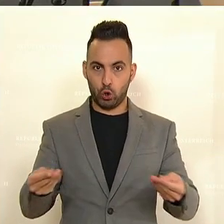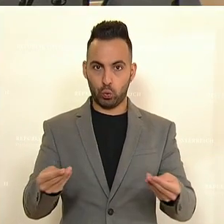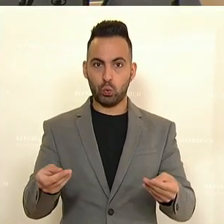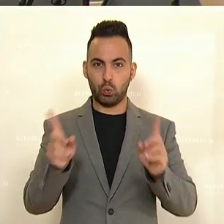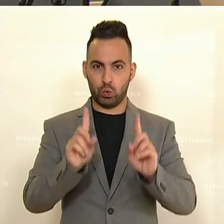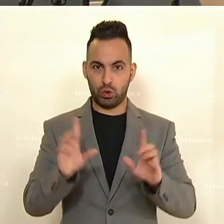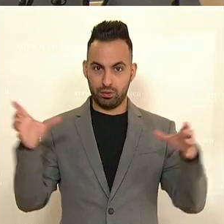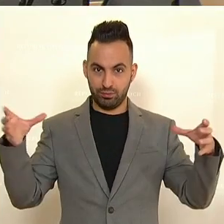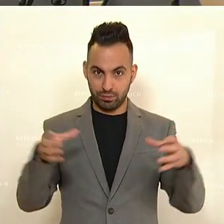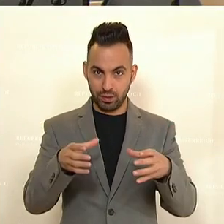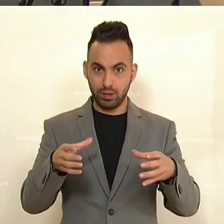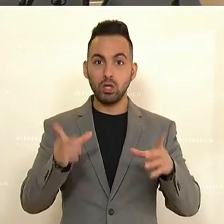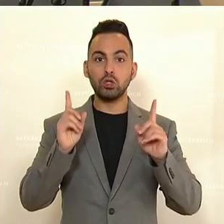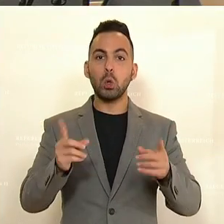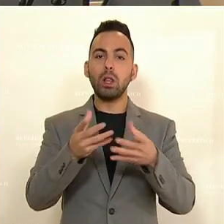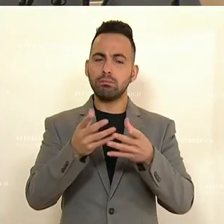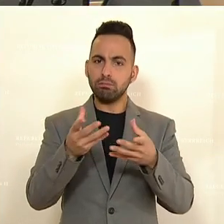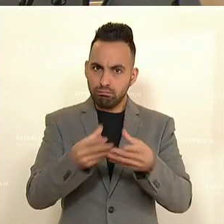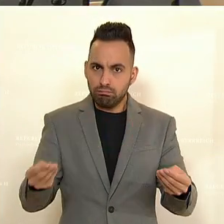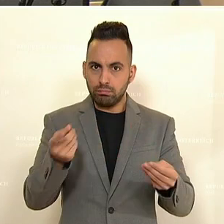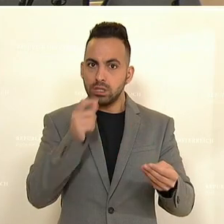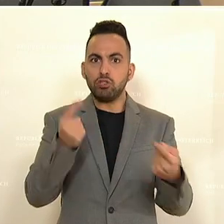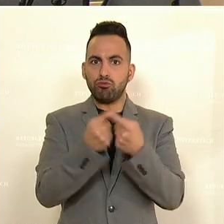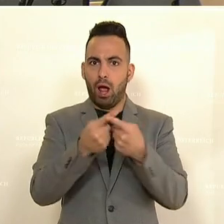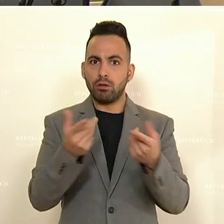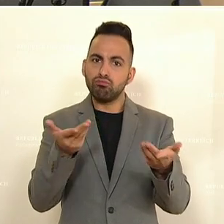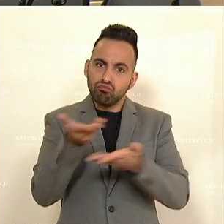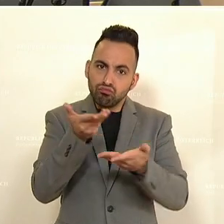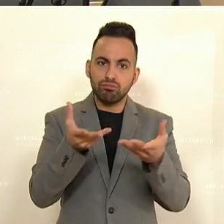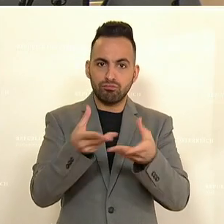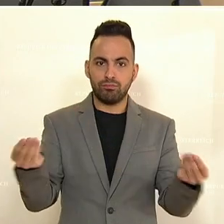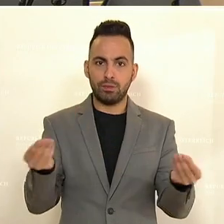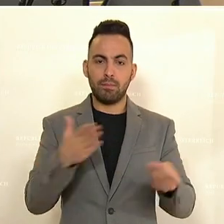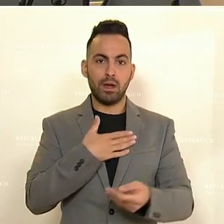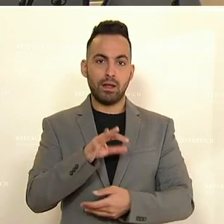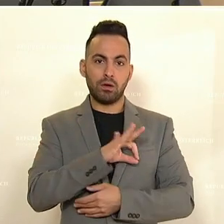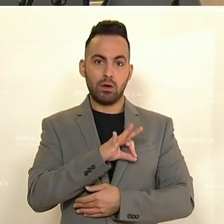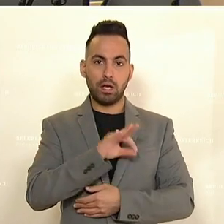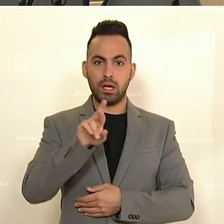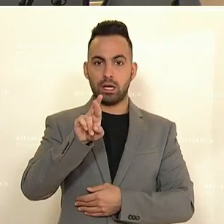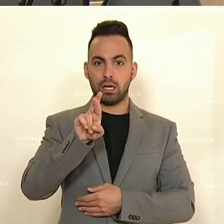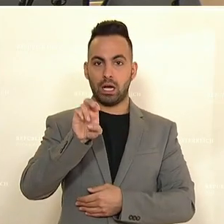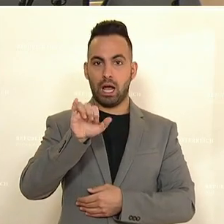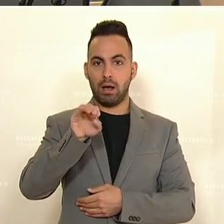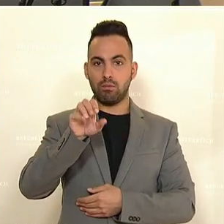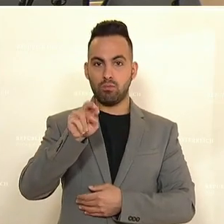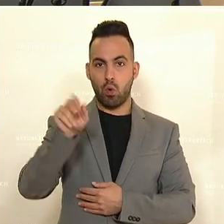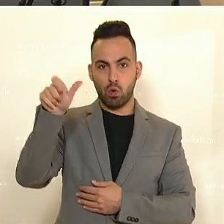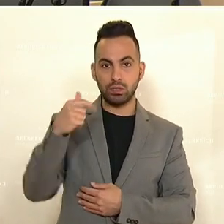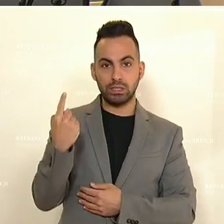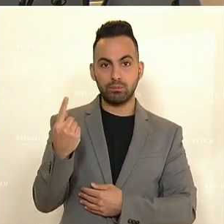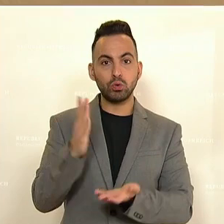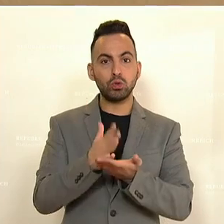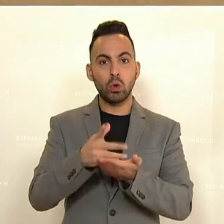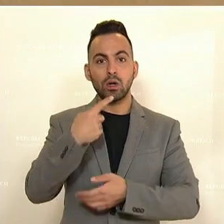dass geschlichtet wird und nicht gestritten werden muss. Und mein Kollege Michel Raimond hat gesagt, man hat viel weniger Zeit,